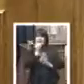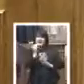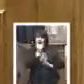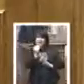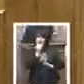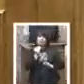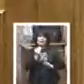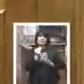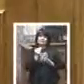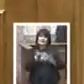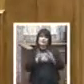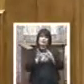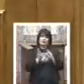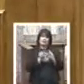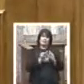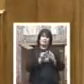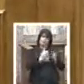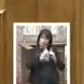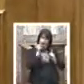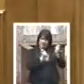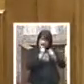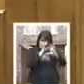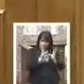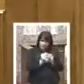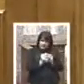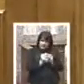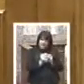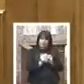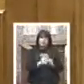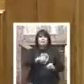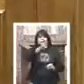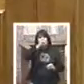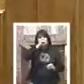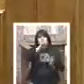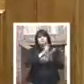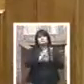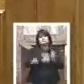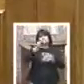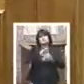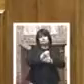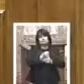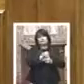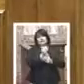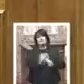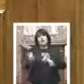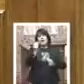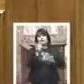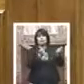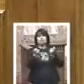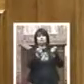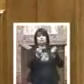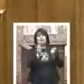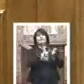το συντομότερο δυνατόν, το έχει αναγάγει σε μάνιουαλ διακυβέρνησης της χώρας. Το χειρότερο, το